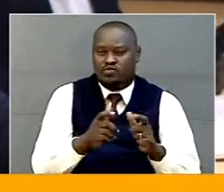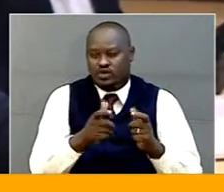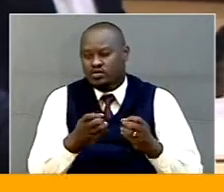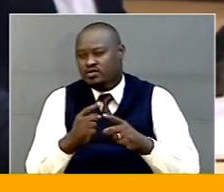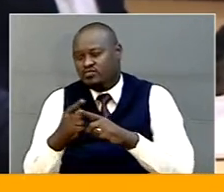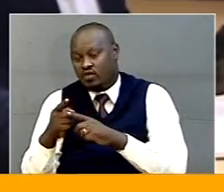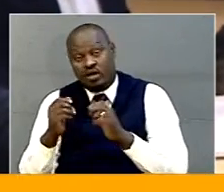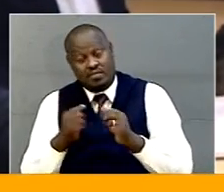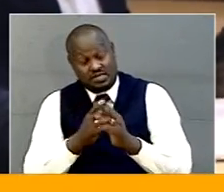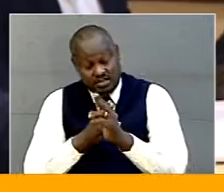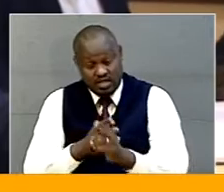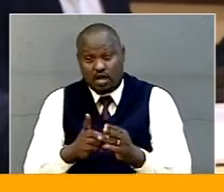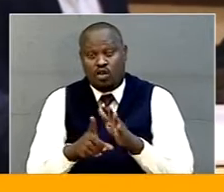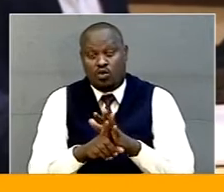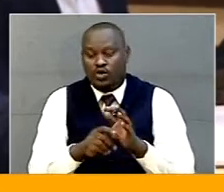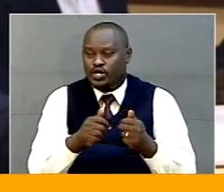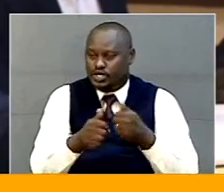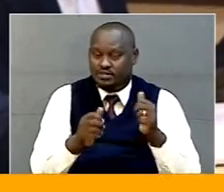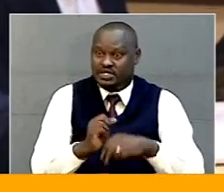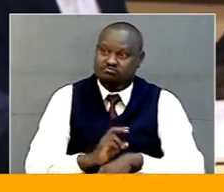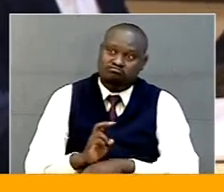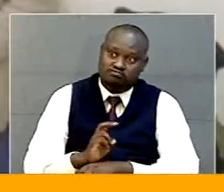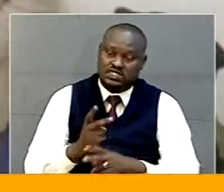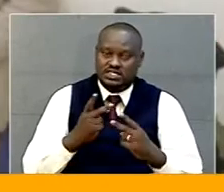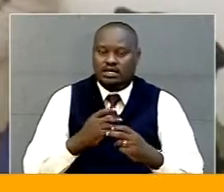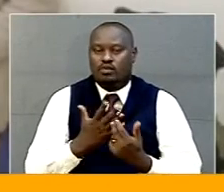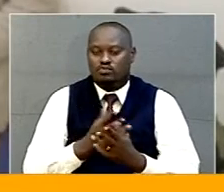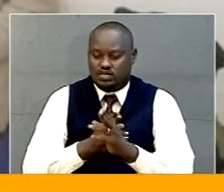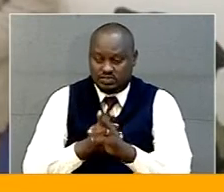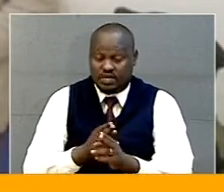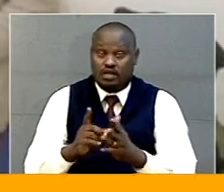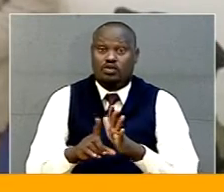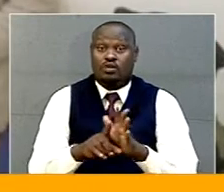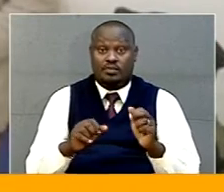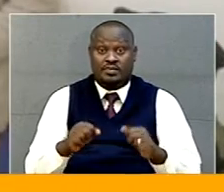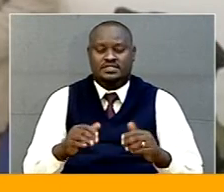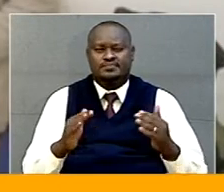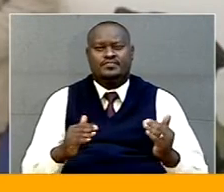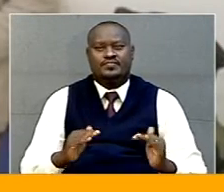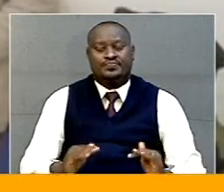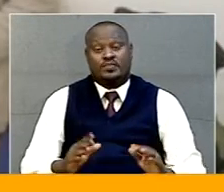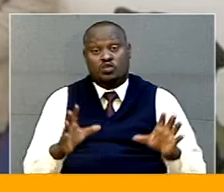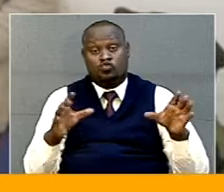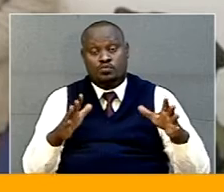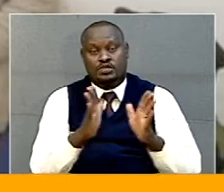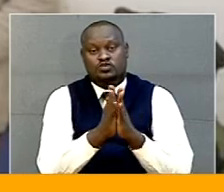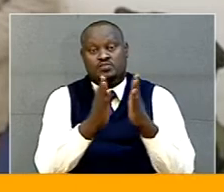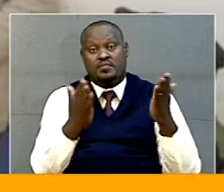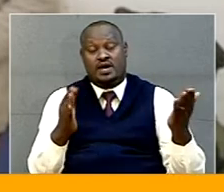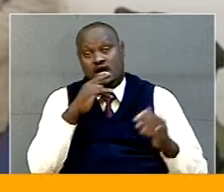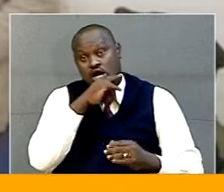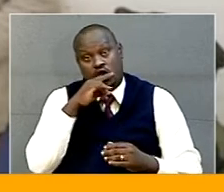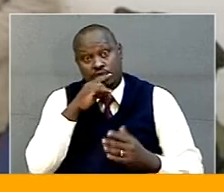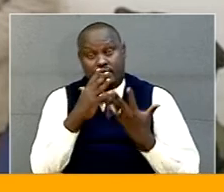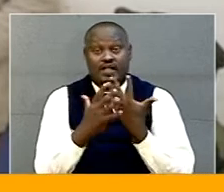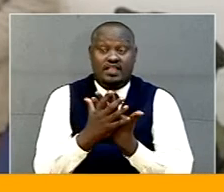omu abeere musirikale wa munne okulaba nga gagonderwa ku ky'okukwata n'okuggalira bannamawulire ba Red Paper